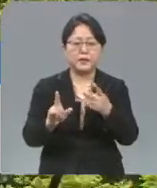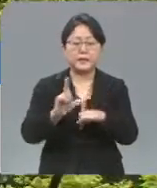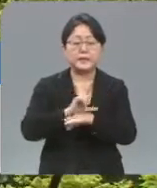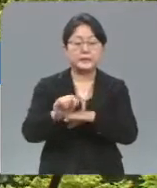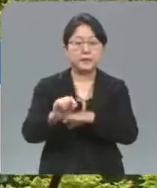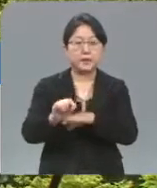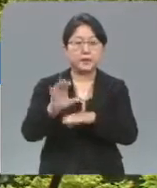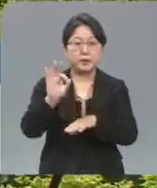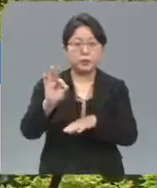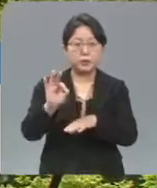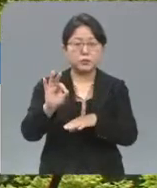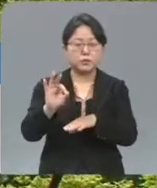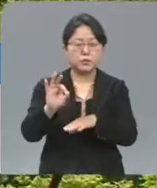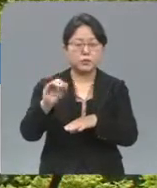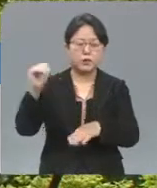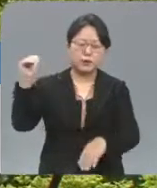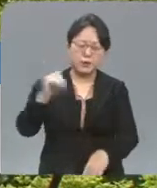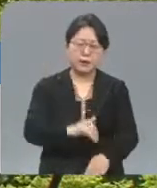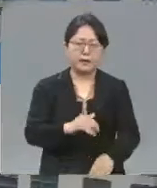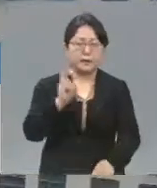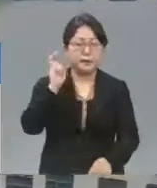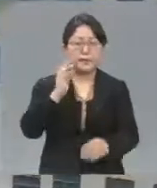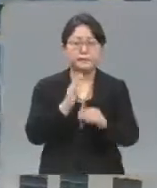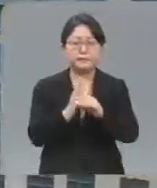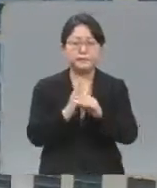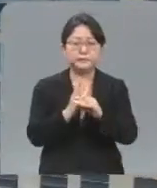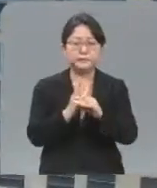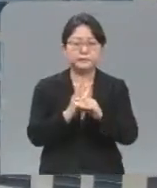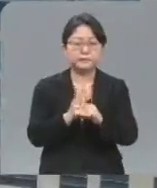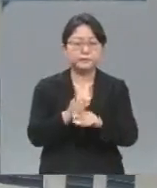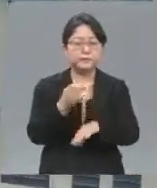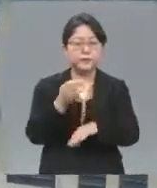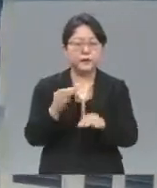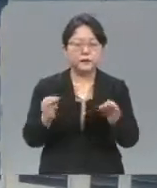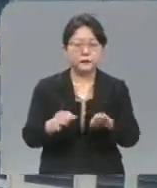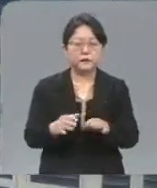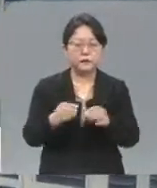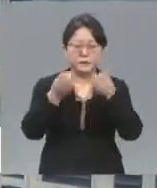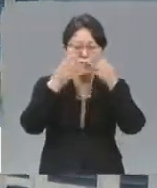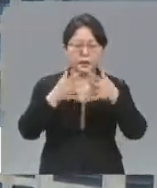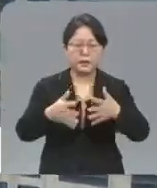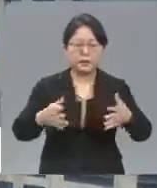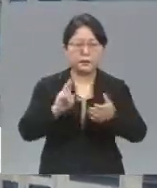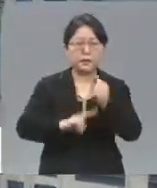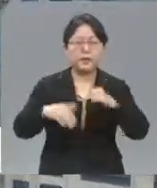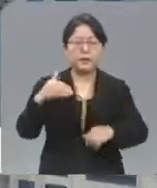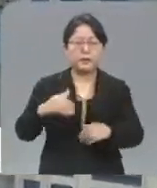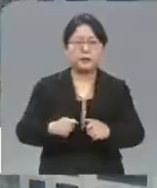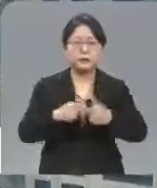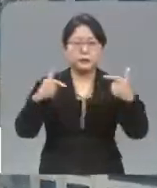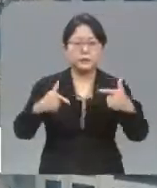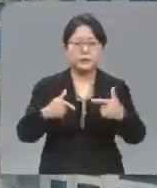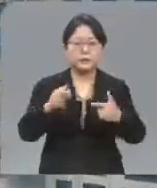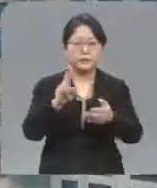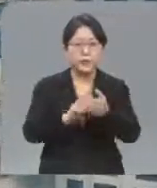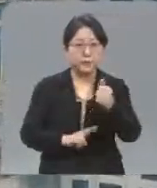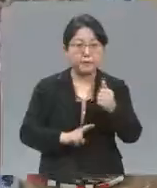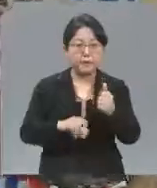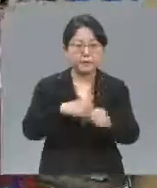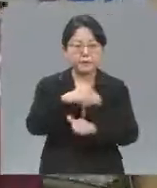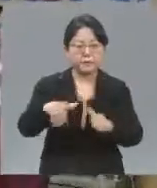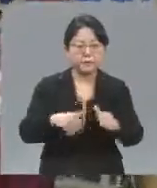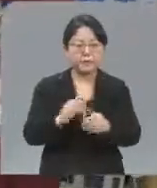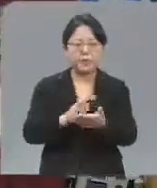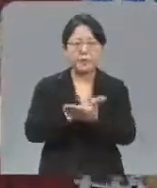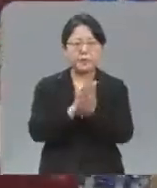지역의 주택가격은 하락을 합니다. 단기적으로는 신규 아파트 미분양이 늘면서 분양시장에도 영향을 줄 수